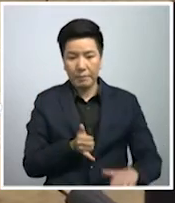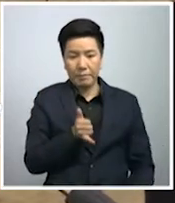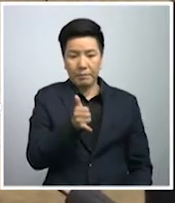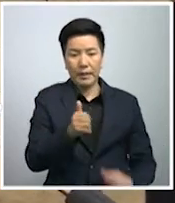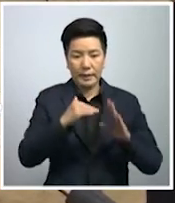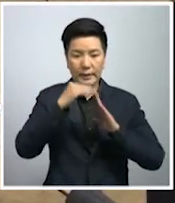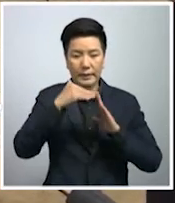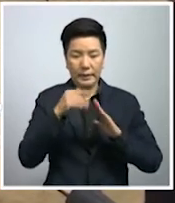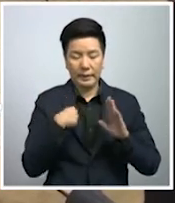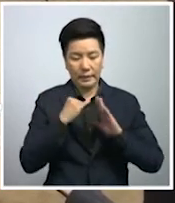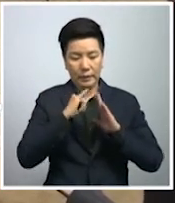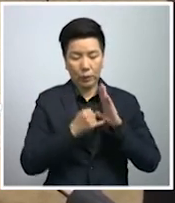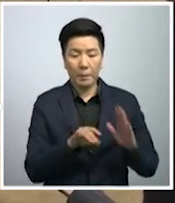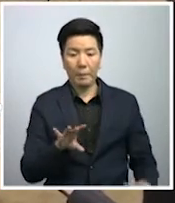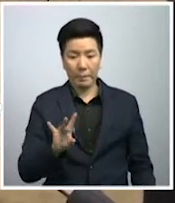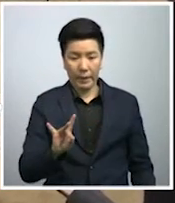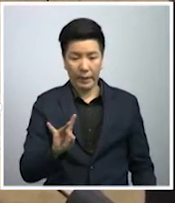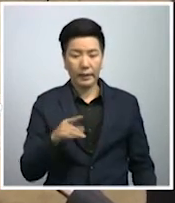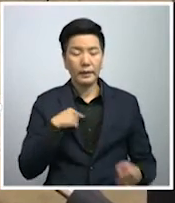เริ่มคลี่คลายลงว่าทางคณะกรรมการได้มีการเตรียมลงพื้นที่ภาคเหนือตอนบนทั้ง8